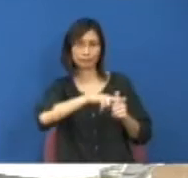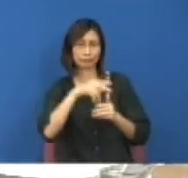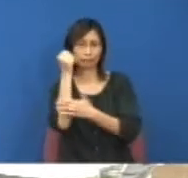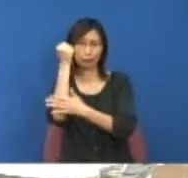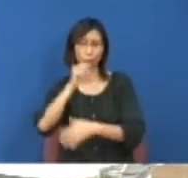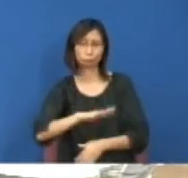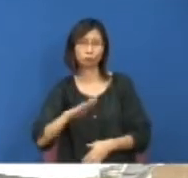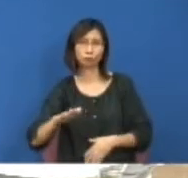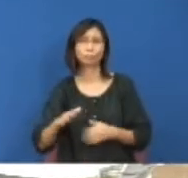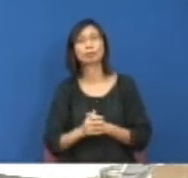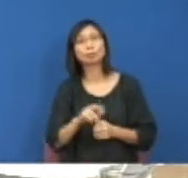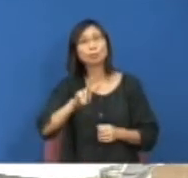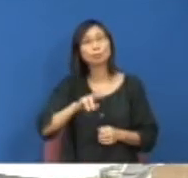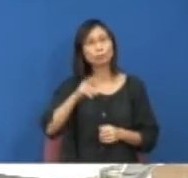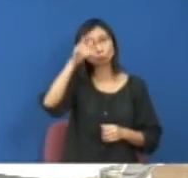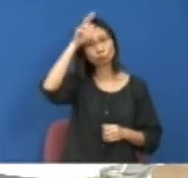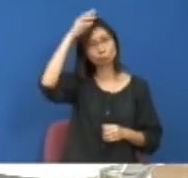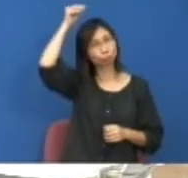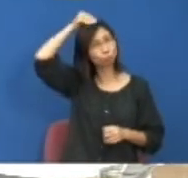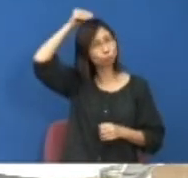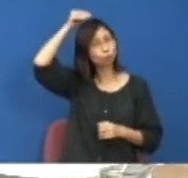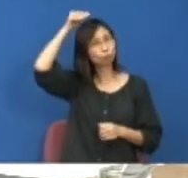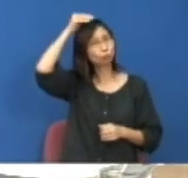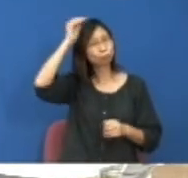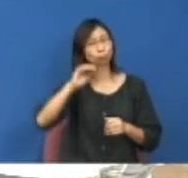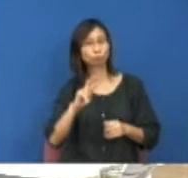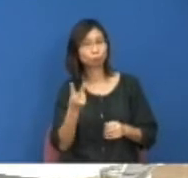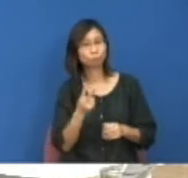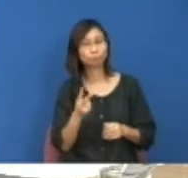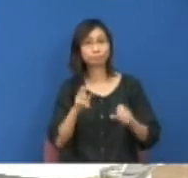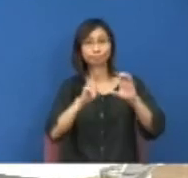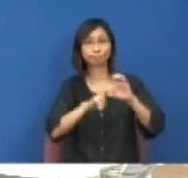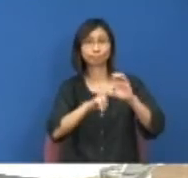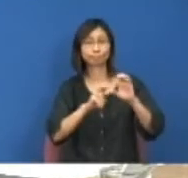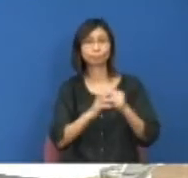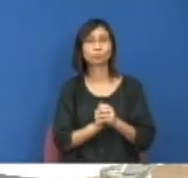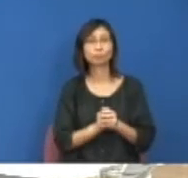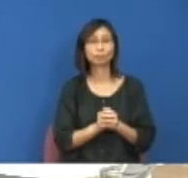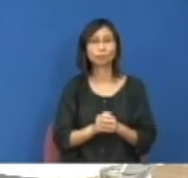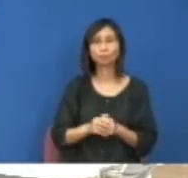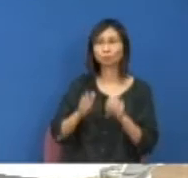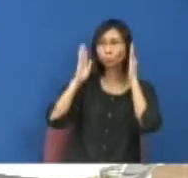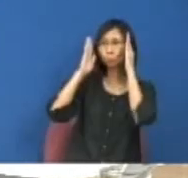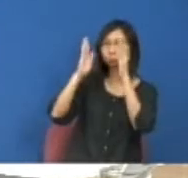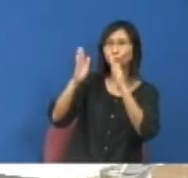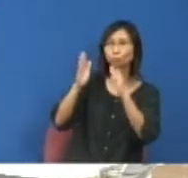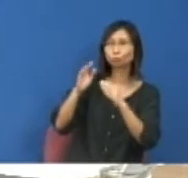西化，彼得大帝去西化嘅時候咧。其實他的心儀的目標就是法國，所以這